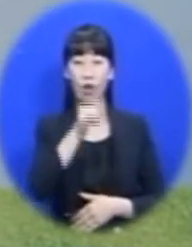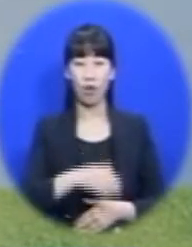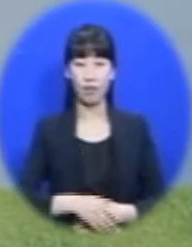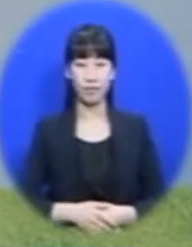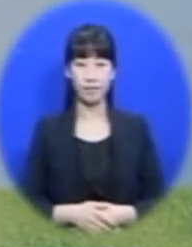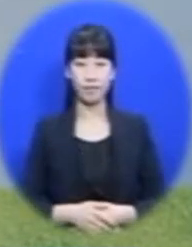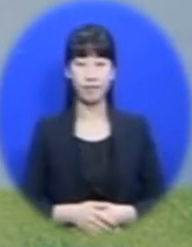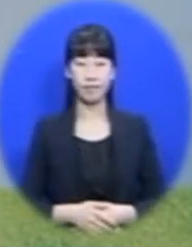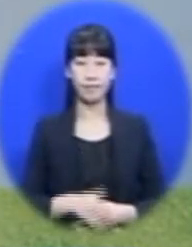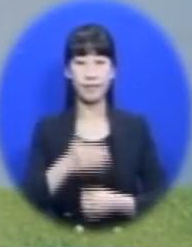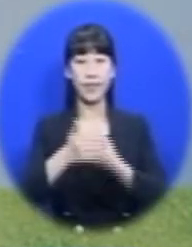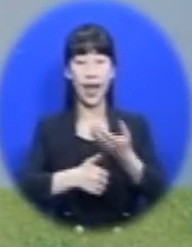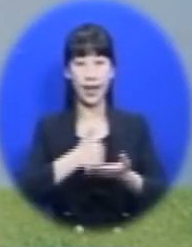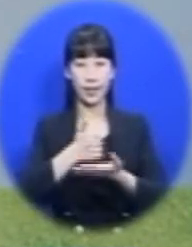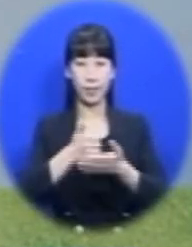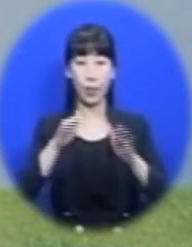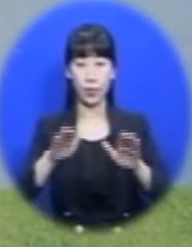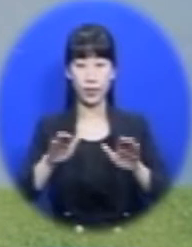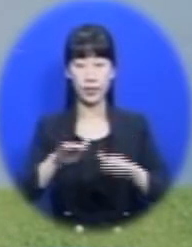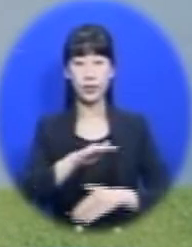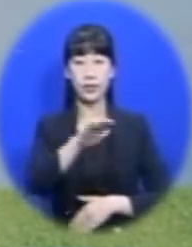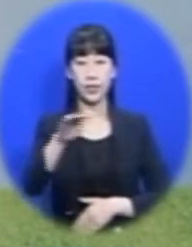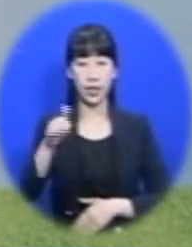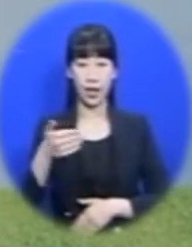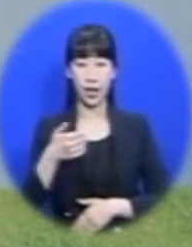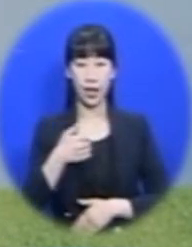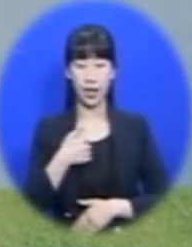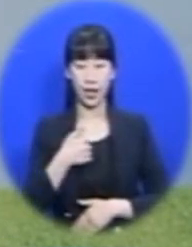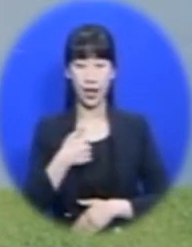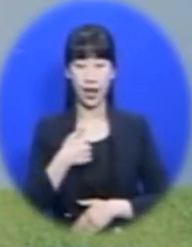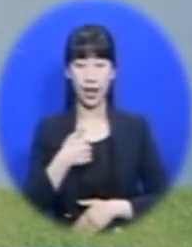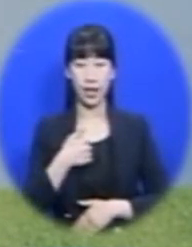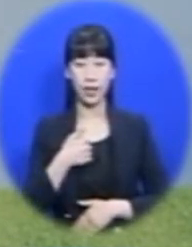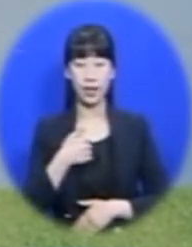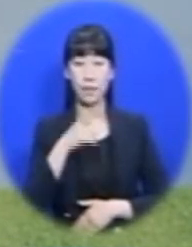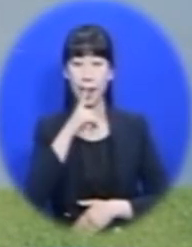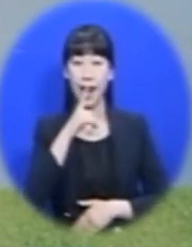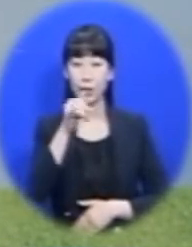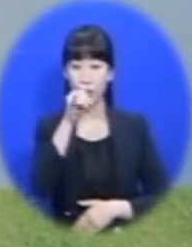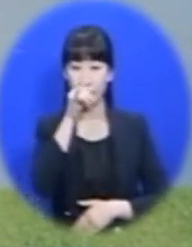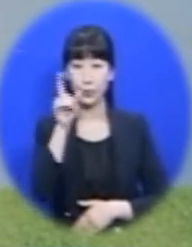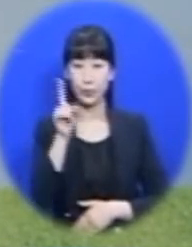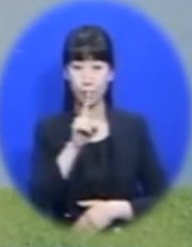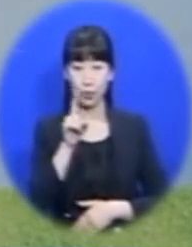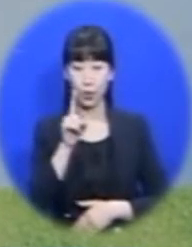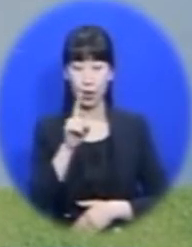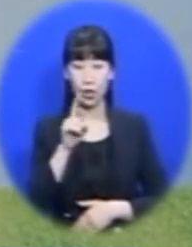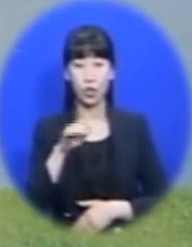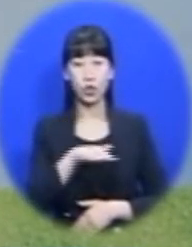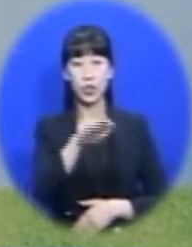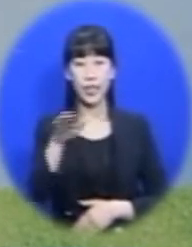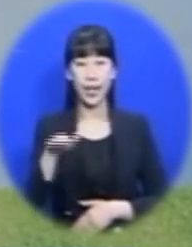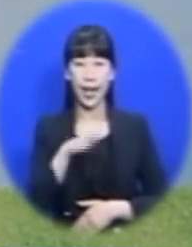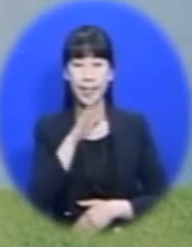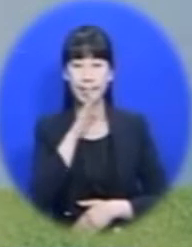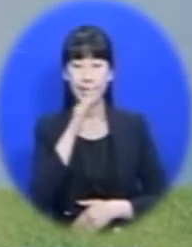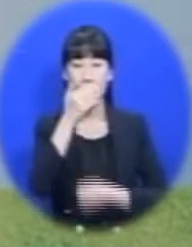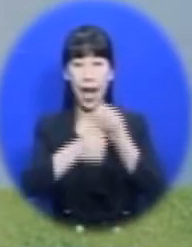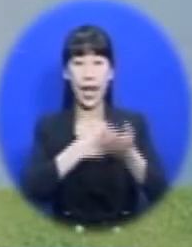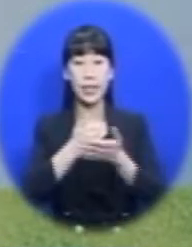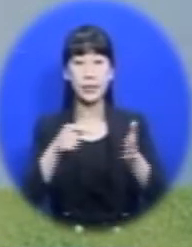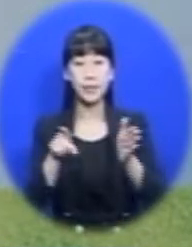근데 하나님은 오늘 우리에게 결코 그렇지 않다는 겁니다. 우리가 진짜 하나님을 믿는